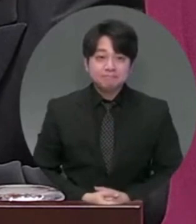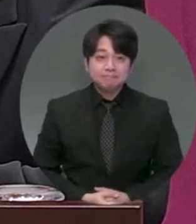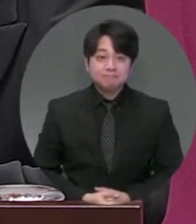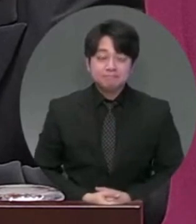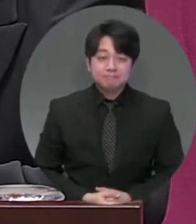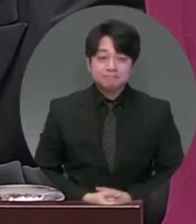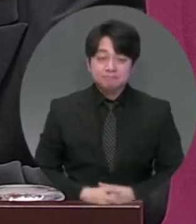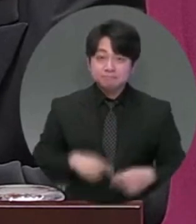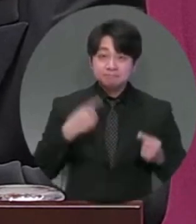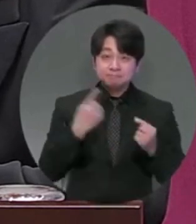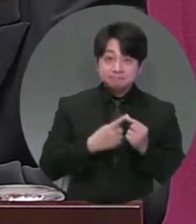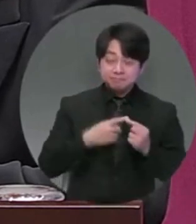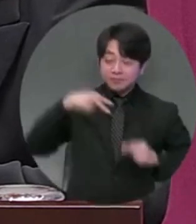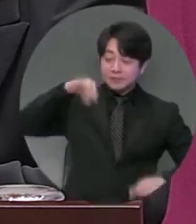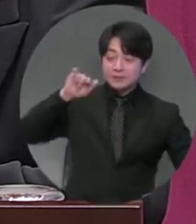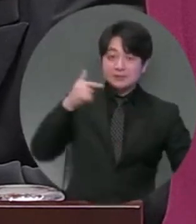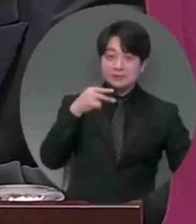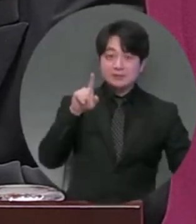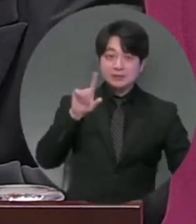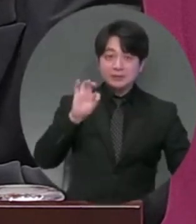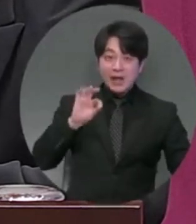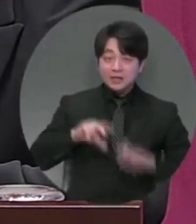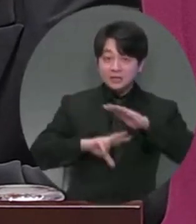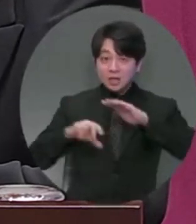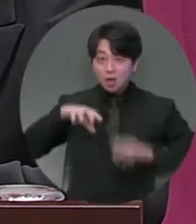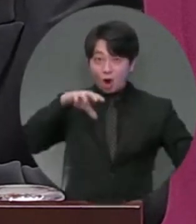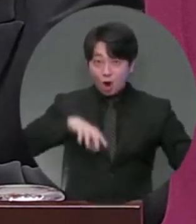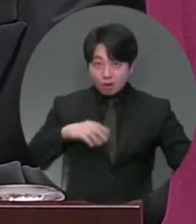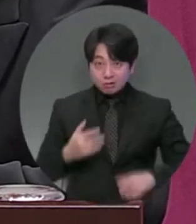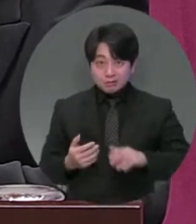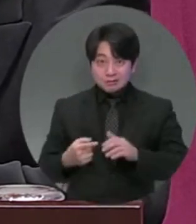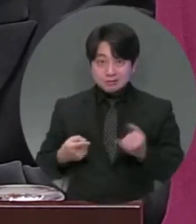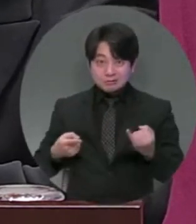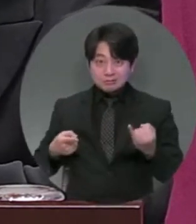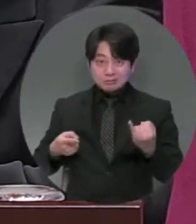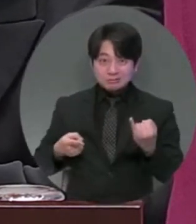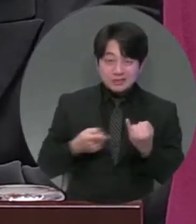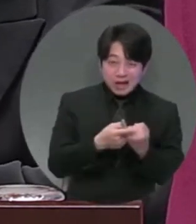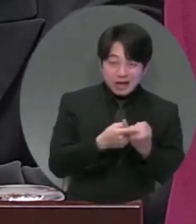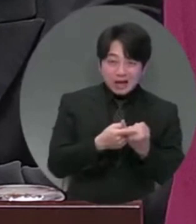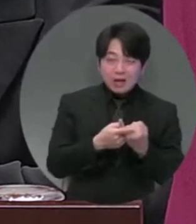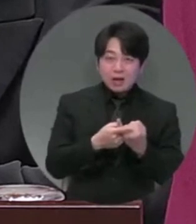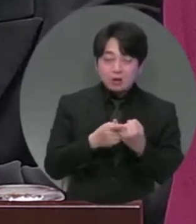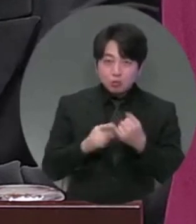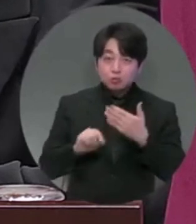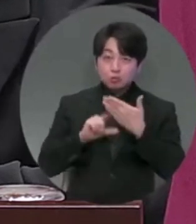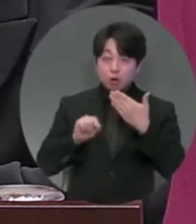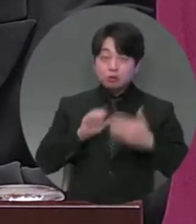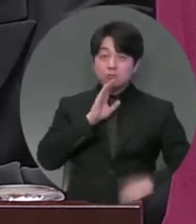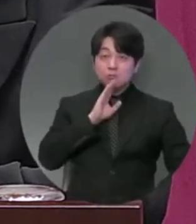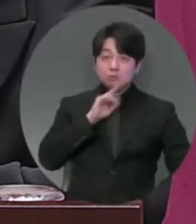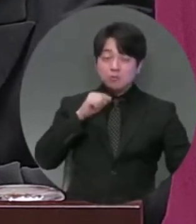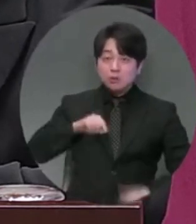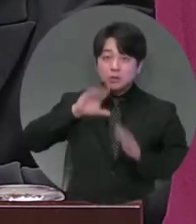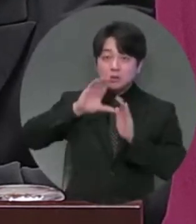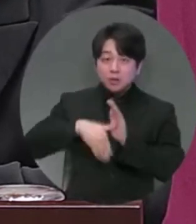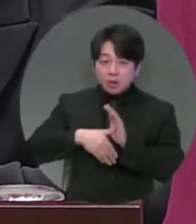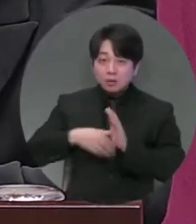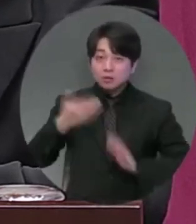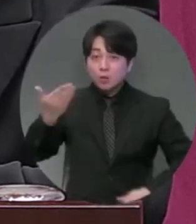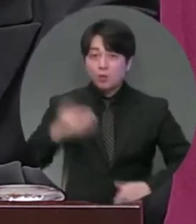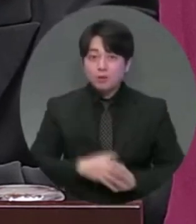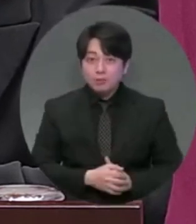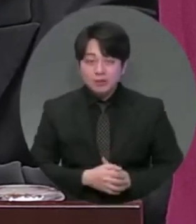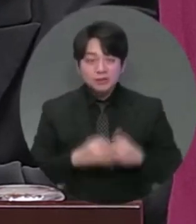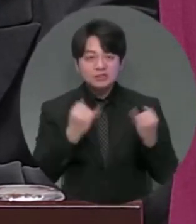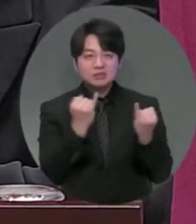번째는 신당역 살인사건이 있었던 작년 9월이었습니다 당신 당시에 이제 장관님은 젠더 폭력범죄